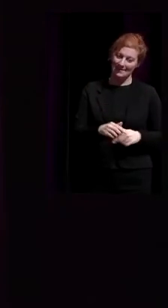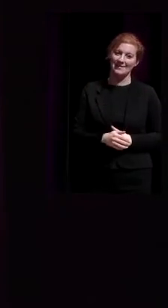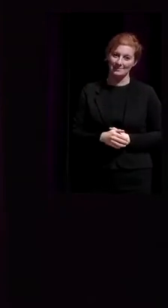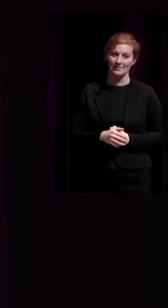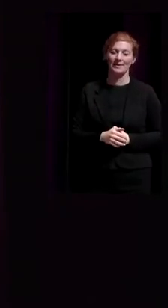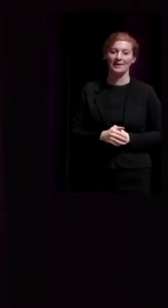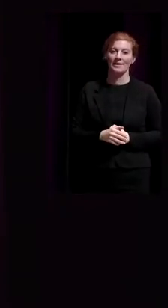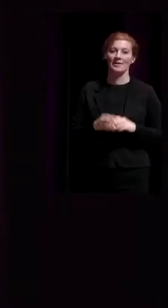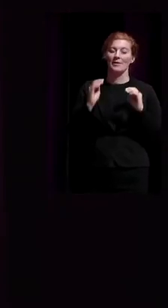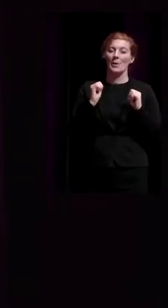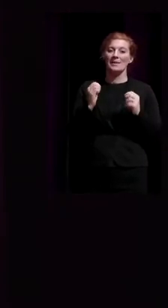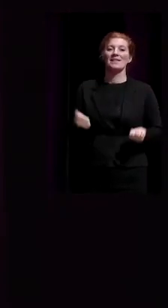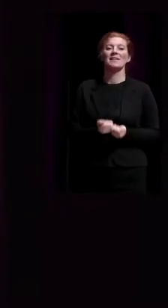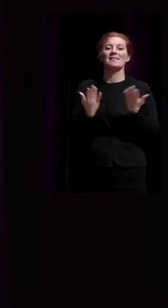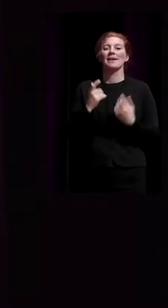över det. Hoppas vi har inspirerat.